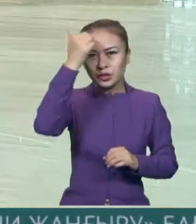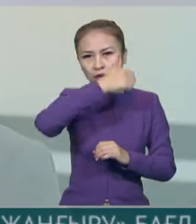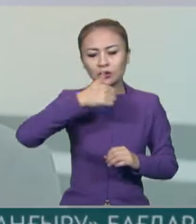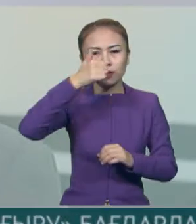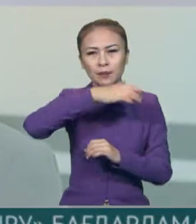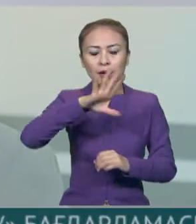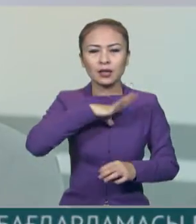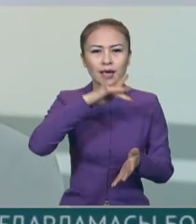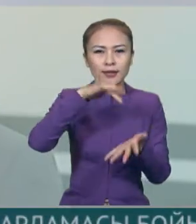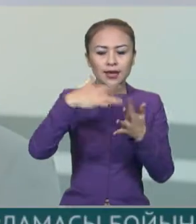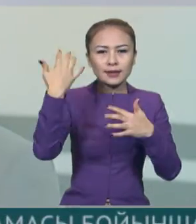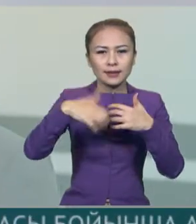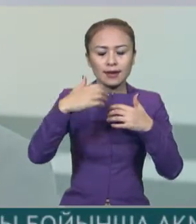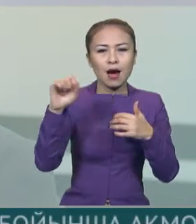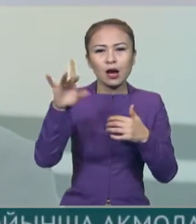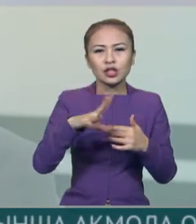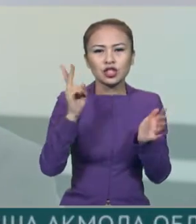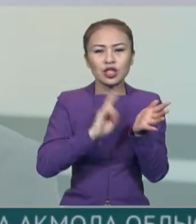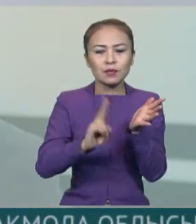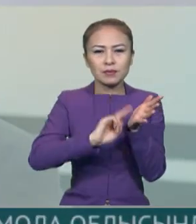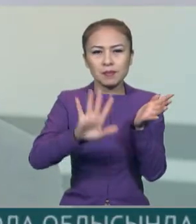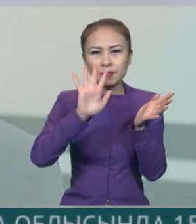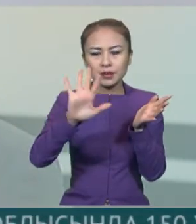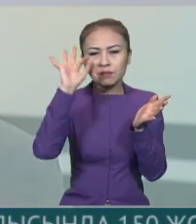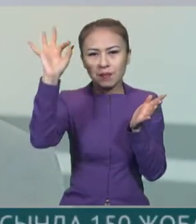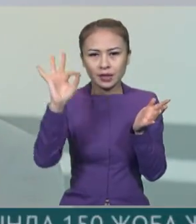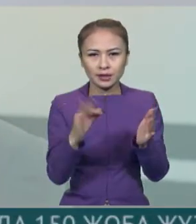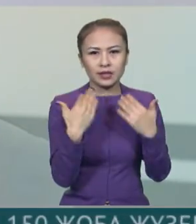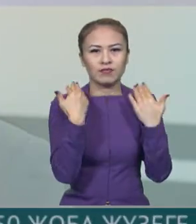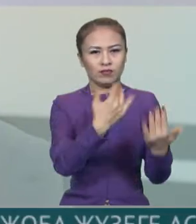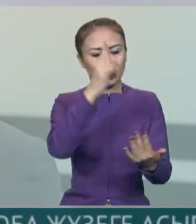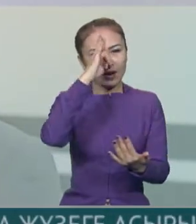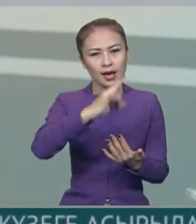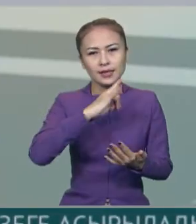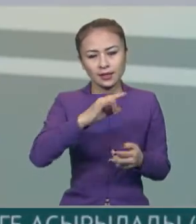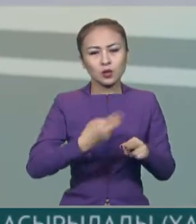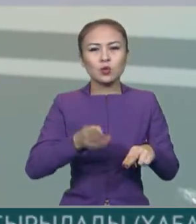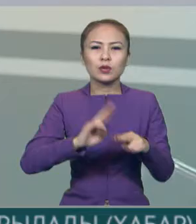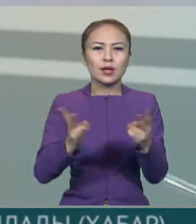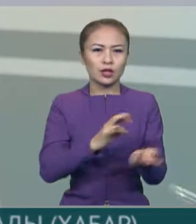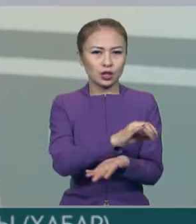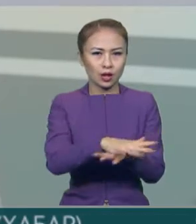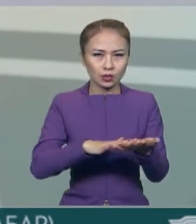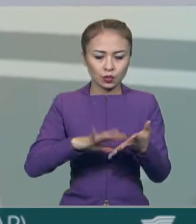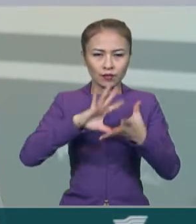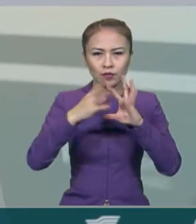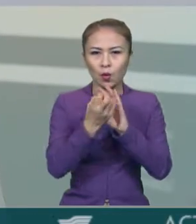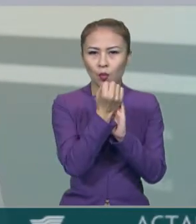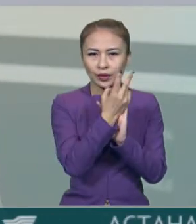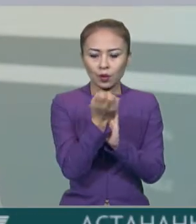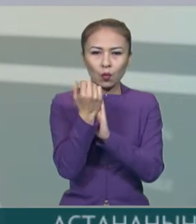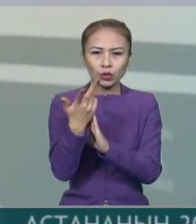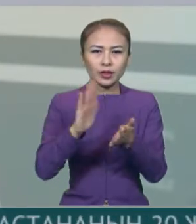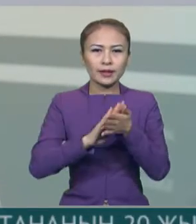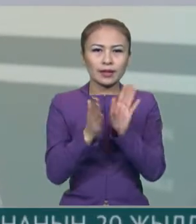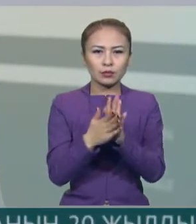Орталық Азияға келген инвестицияның 70% Қазақстанға келді. Енді осы трендті жалғастыру керек. Бүгін жалпы біз 12-13